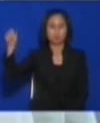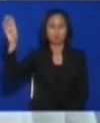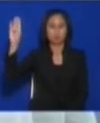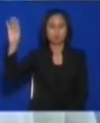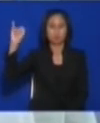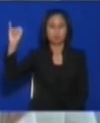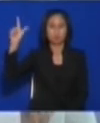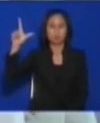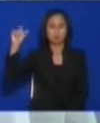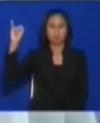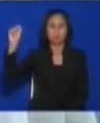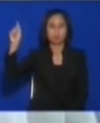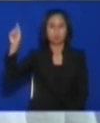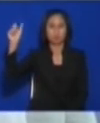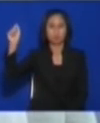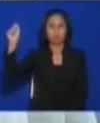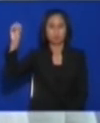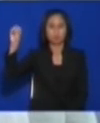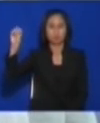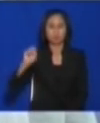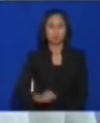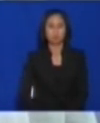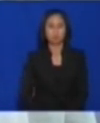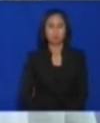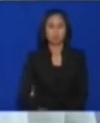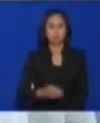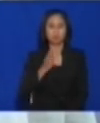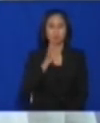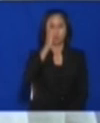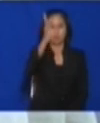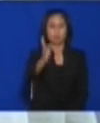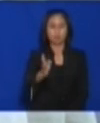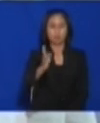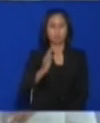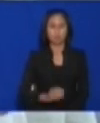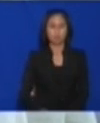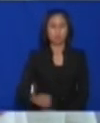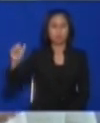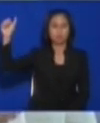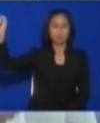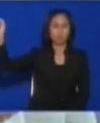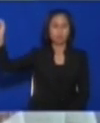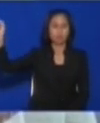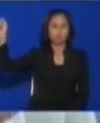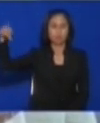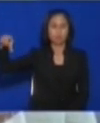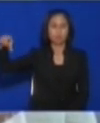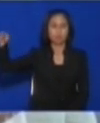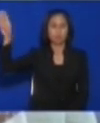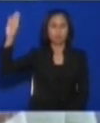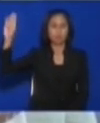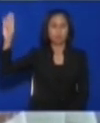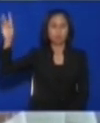dan saya ingin menambahkan APBD ke depan adalah apabila APBD pembangunan dan sentuhan kemanusiaan